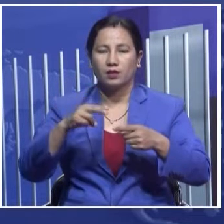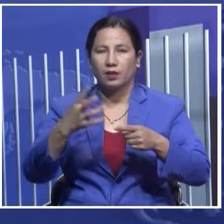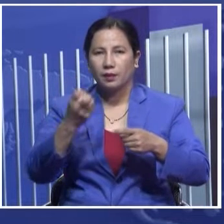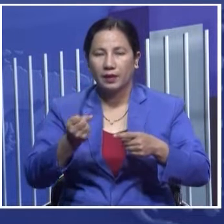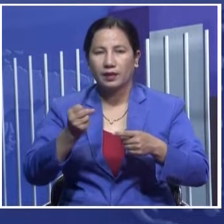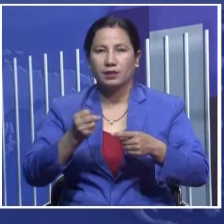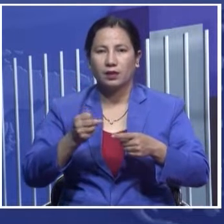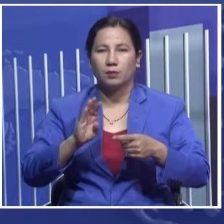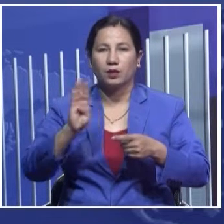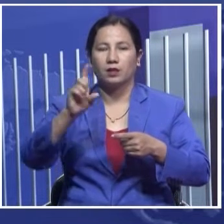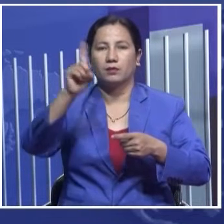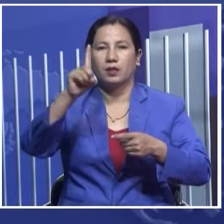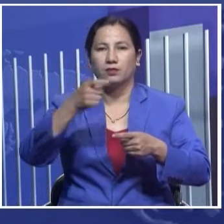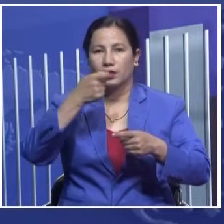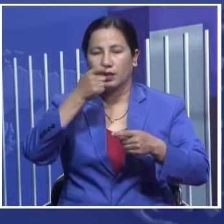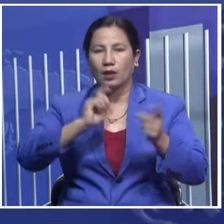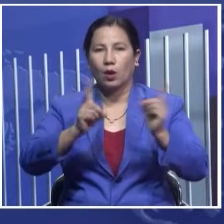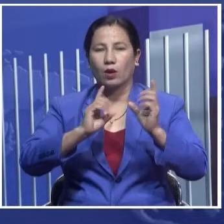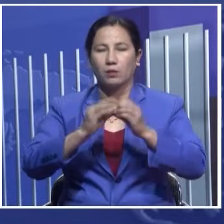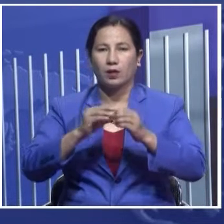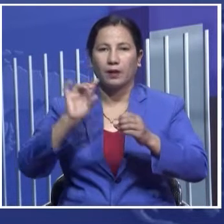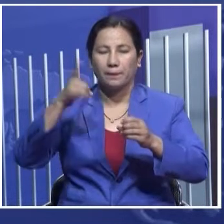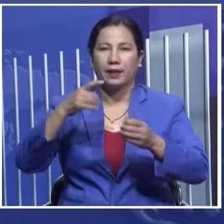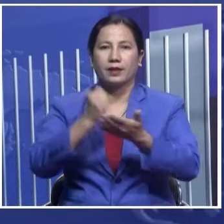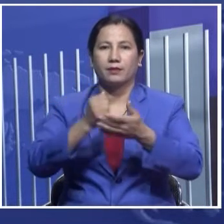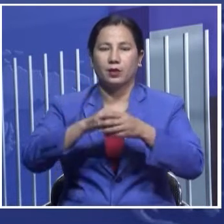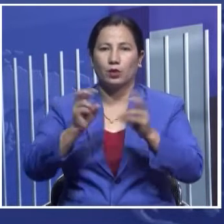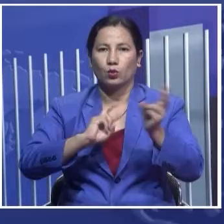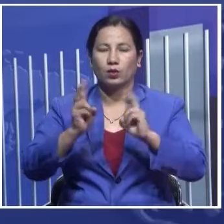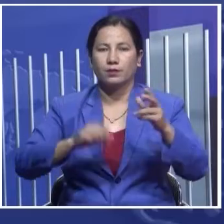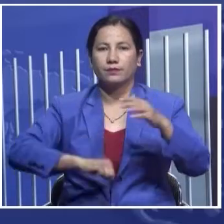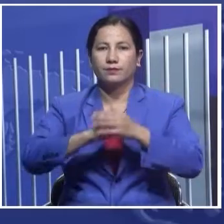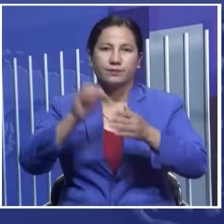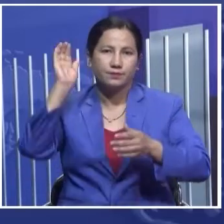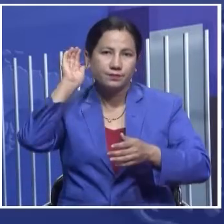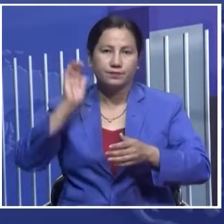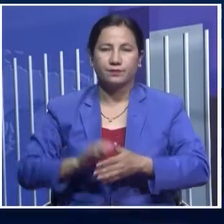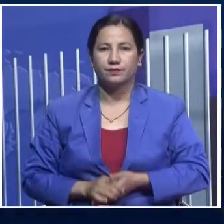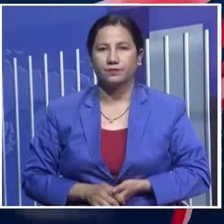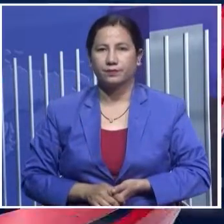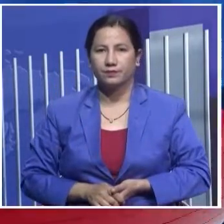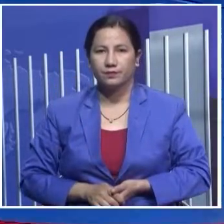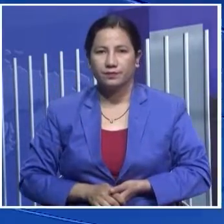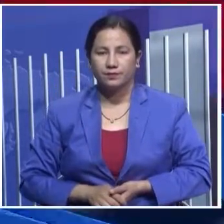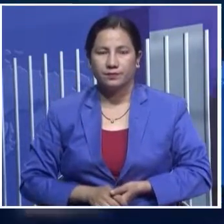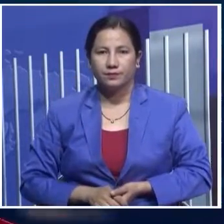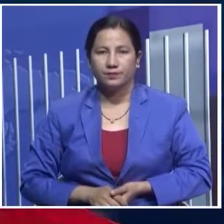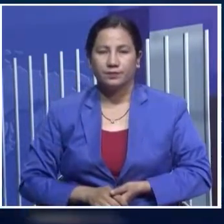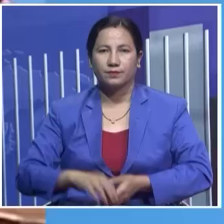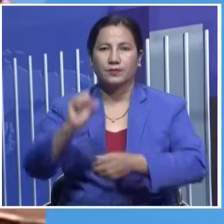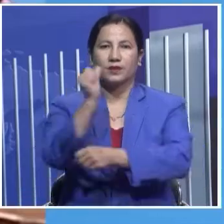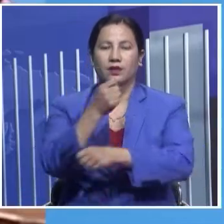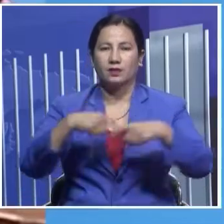रहेको बाजुराको बुढीगंगा नगरपालिकाको पुनः मतदानको प्रसंग पनि। तर सुरुमा प्रमुख समाचार।